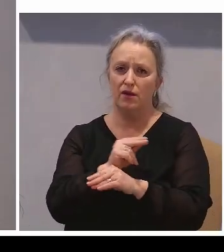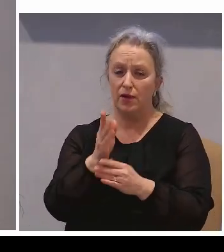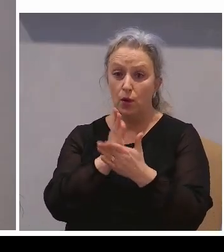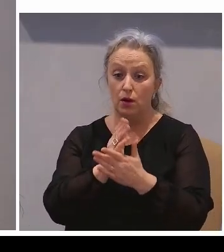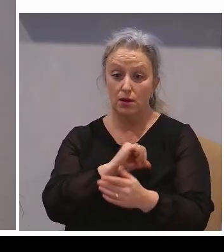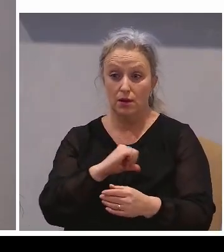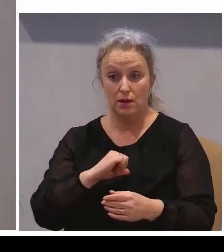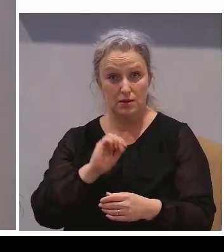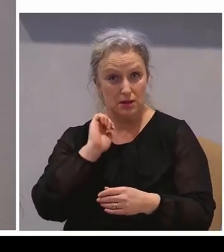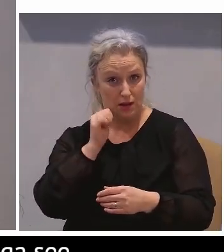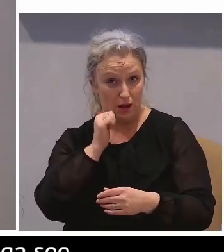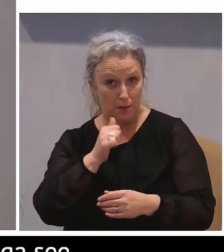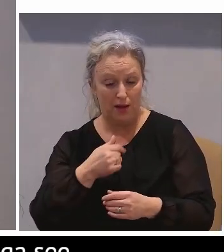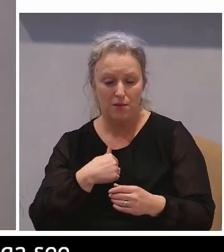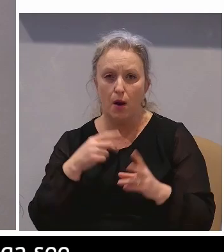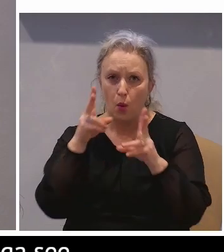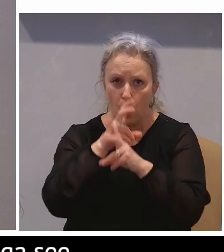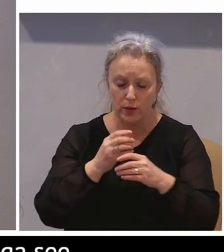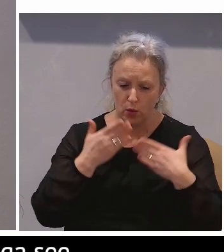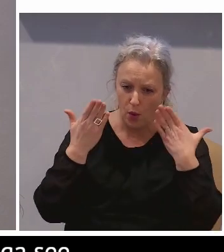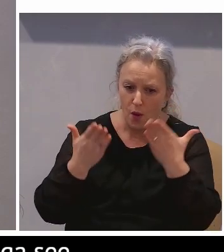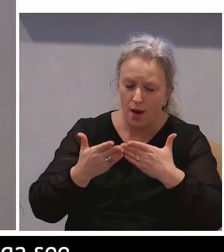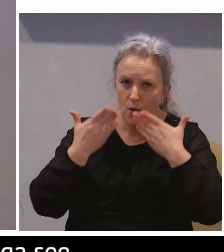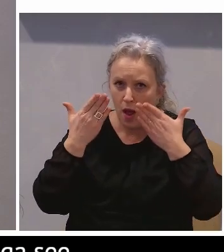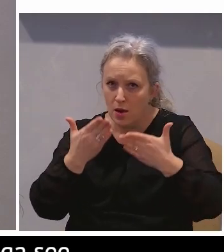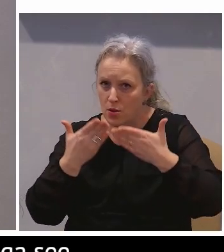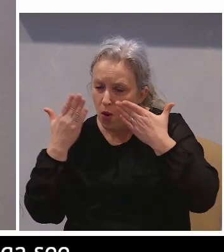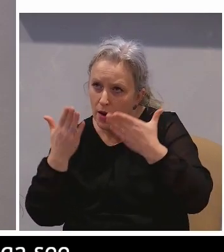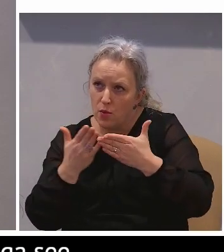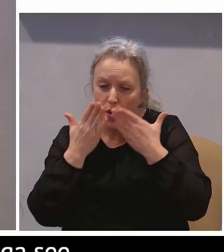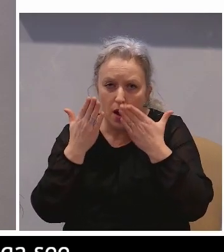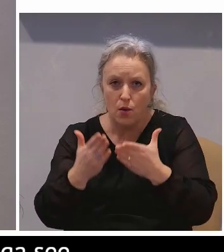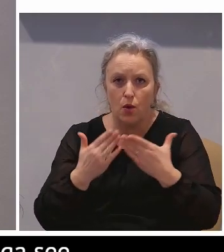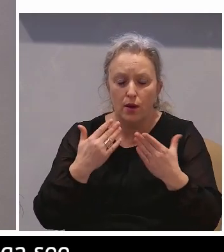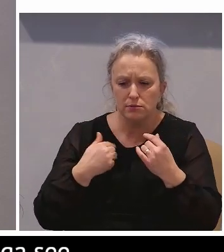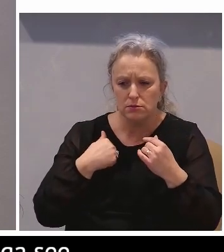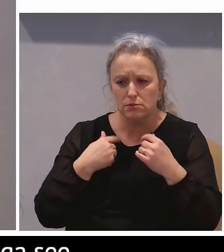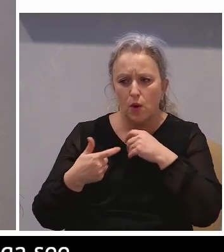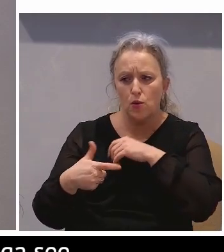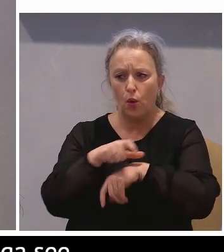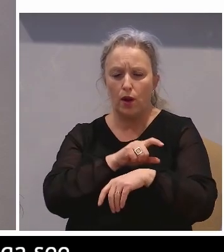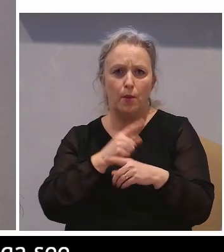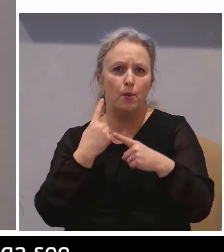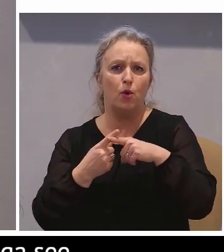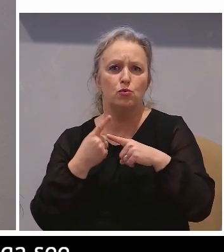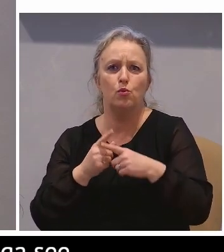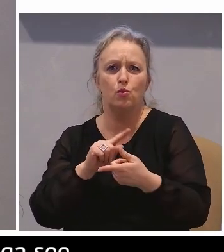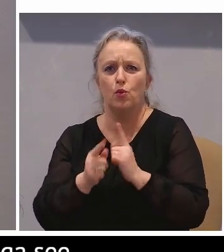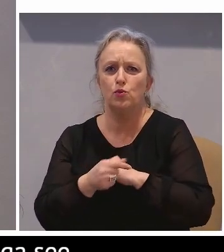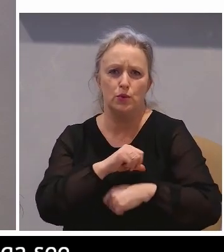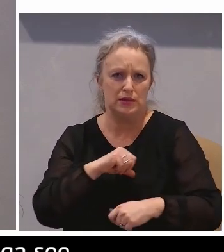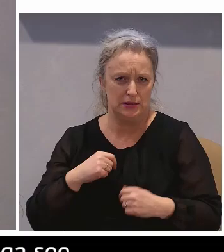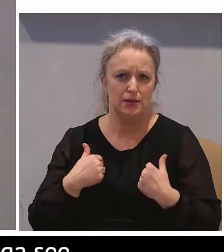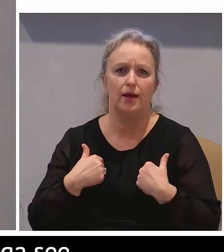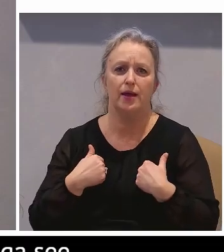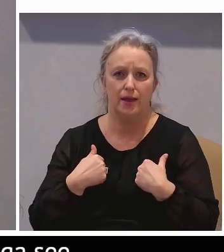päevaga, the case. mida rohkem ma loen We nendest now have uuringutest, seda medicines, rohkem ma positiivsemaks and the more I read